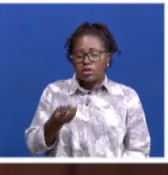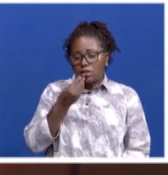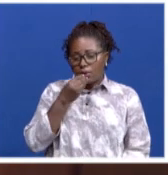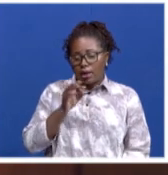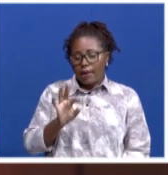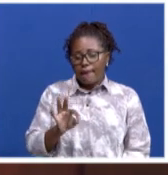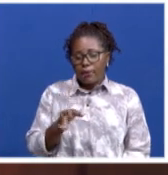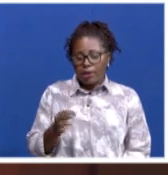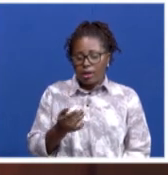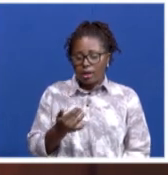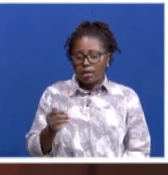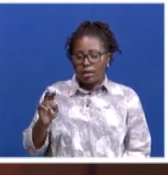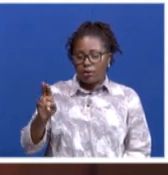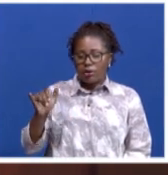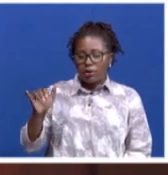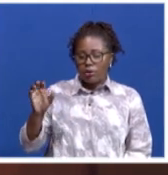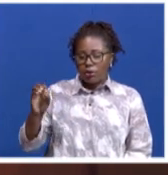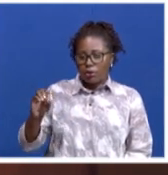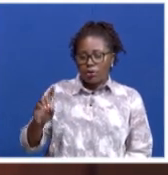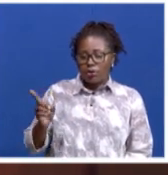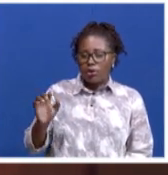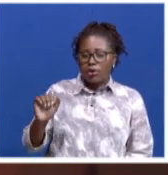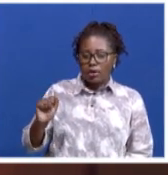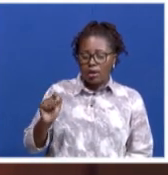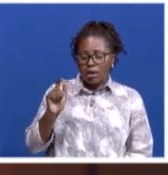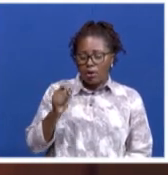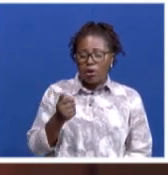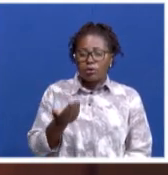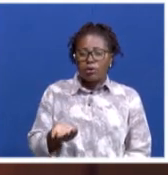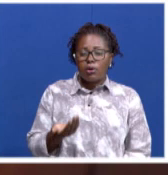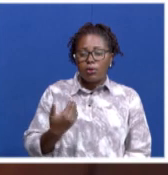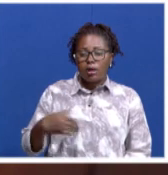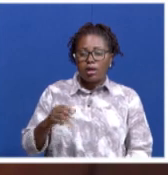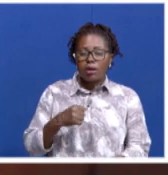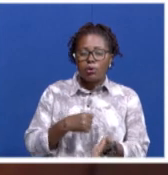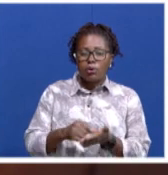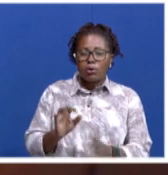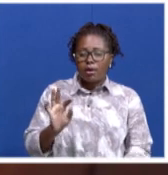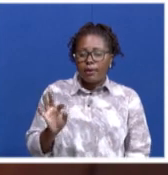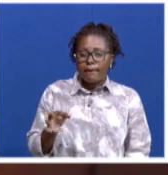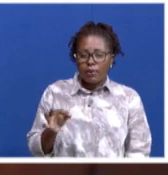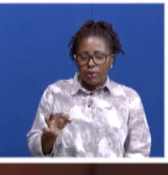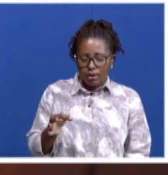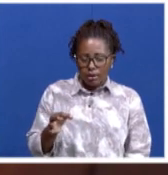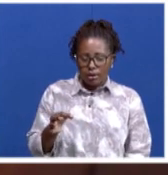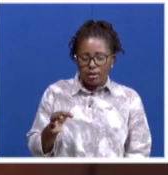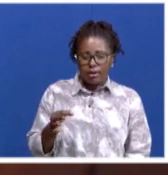mboga aina uoga imai kw watu wend kununu hi mb